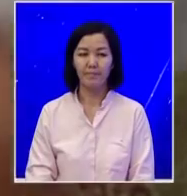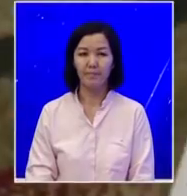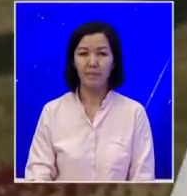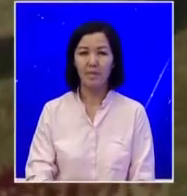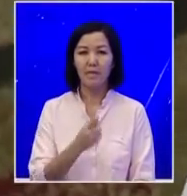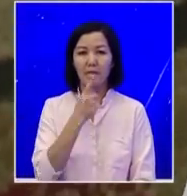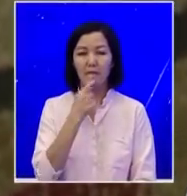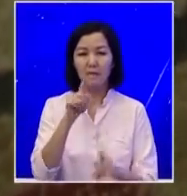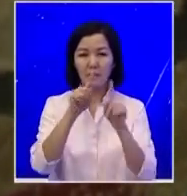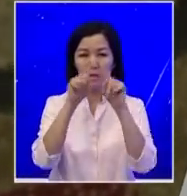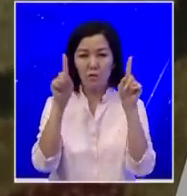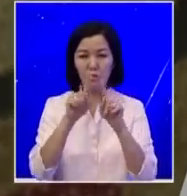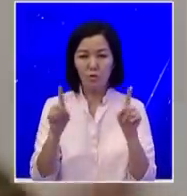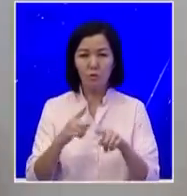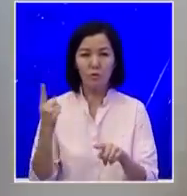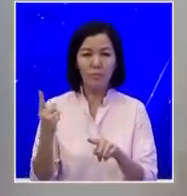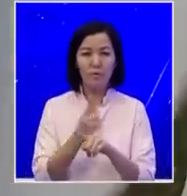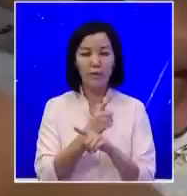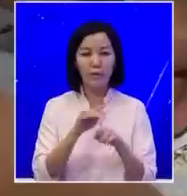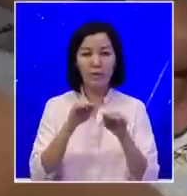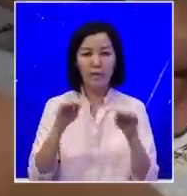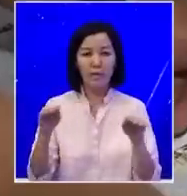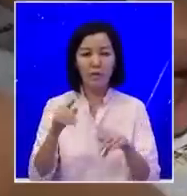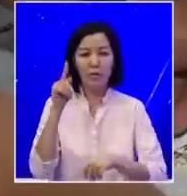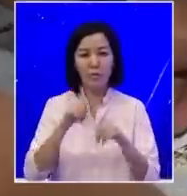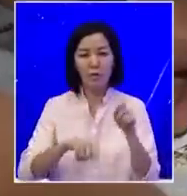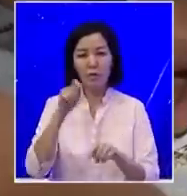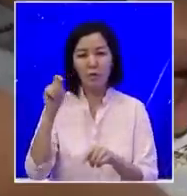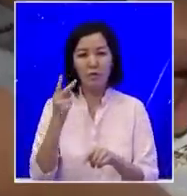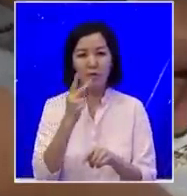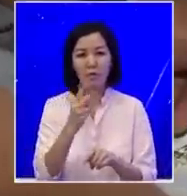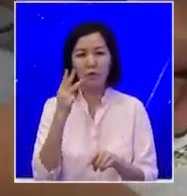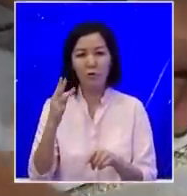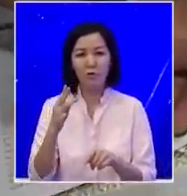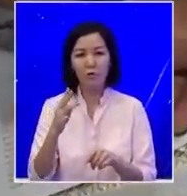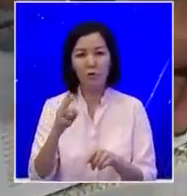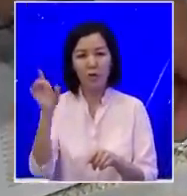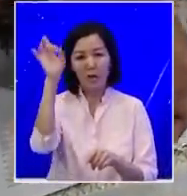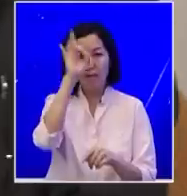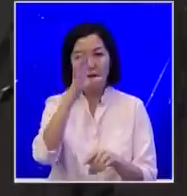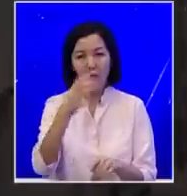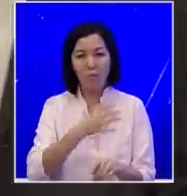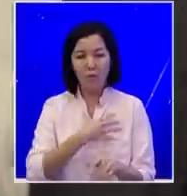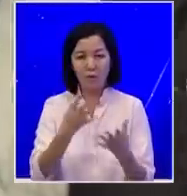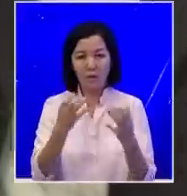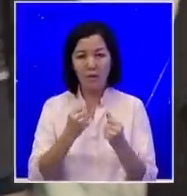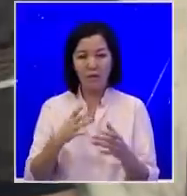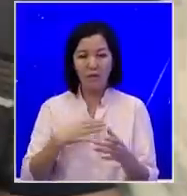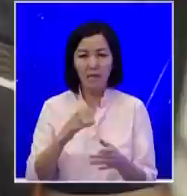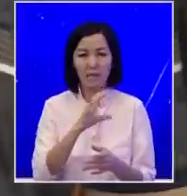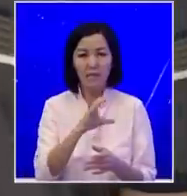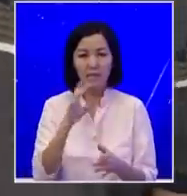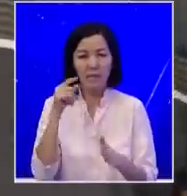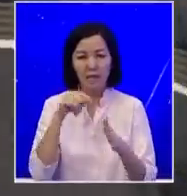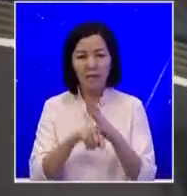Қызыл жұлдыз бірінші дәрежелі отан соғысы, екінші үшінші дәрежелі даңқ ордендерінің егері. Кеңестік саясаттың